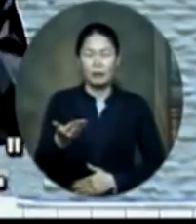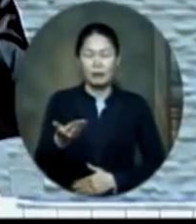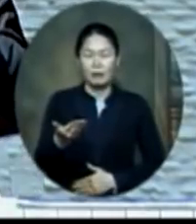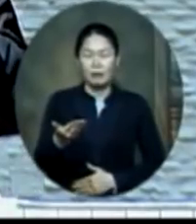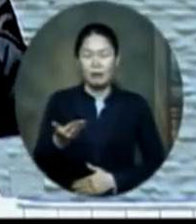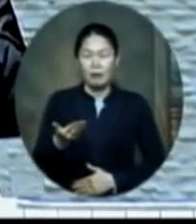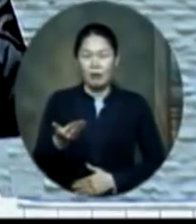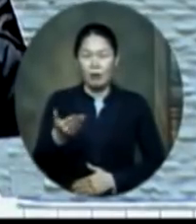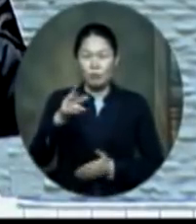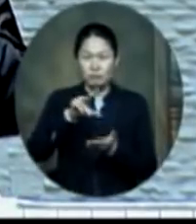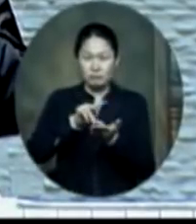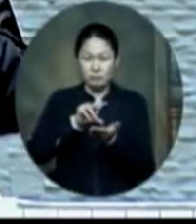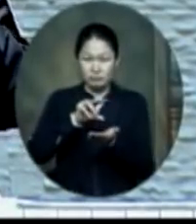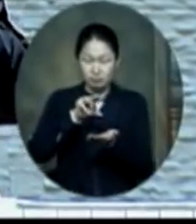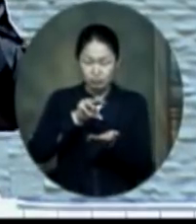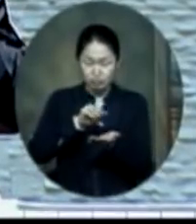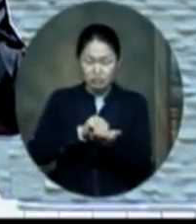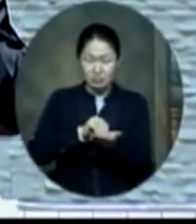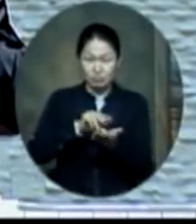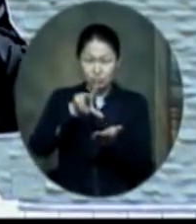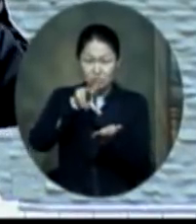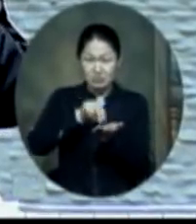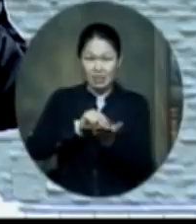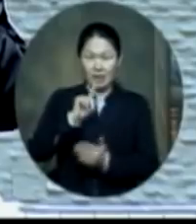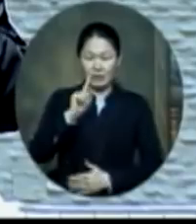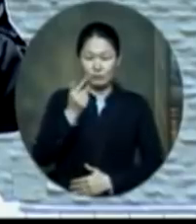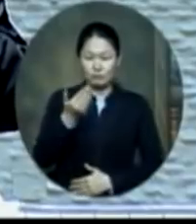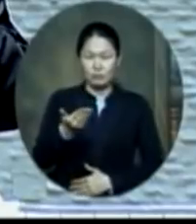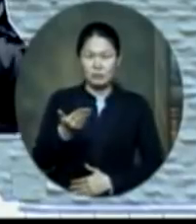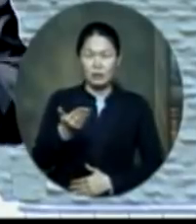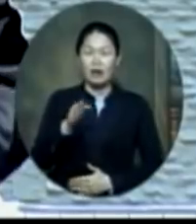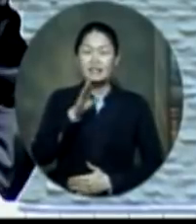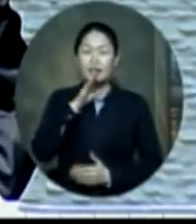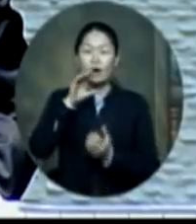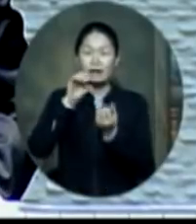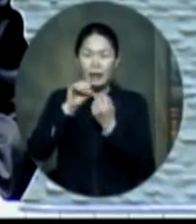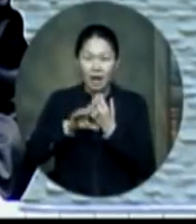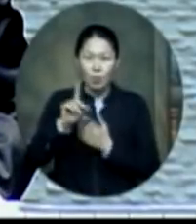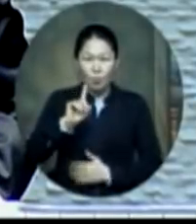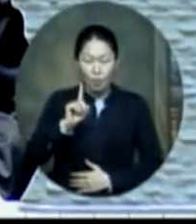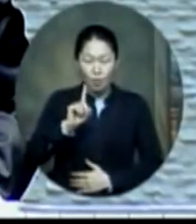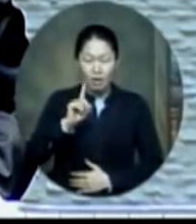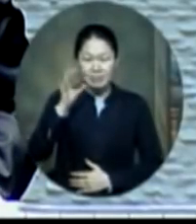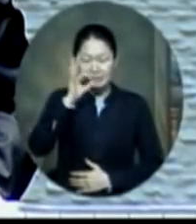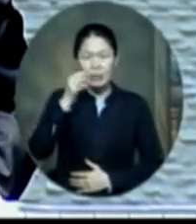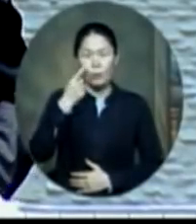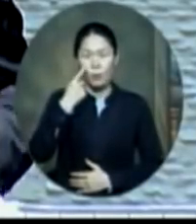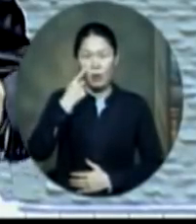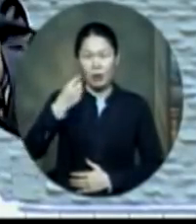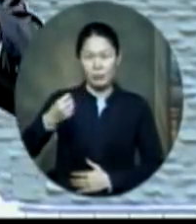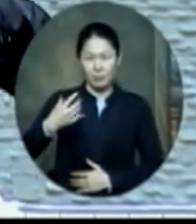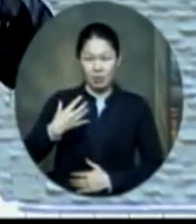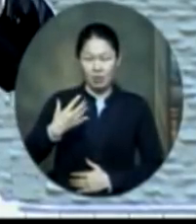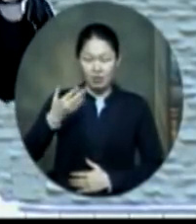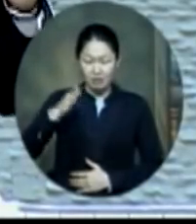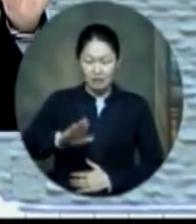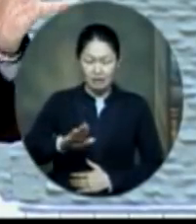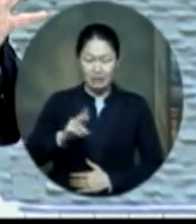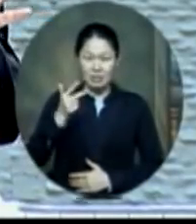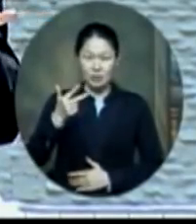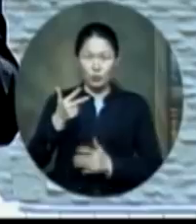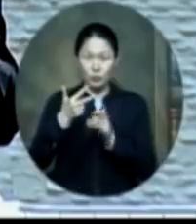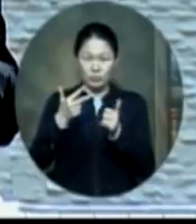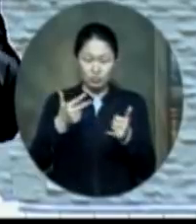이제 문제를 하나 내시면서 정답을 찾으라는 겁니다. 그런데 그 7명